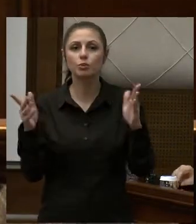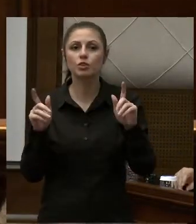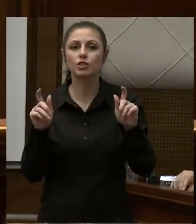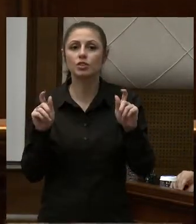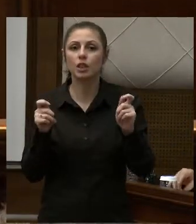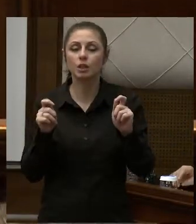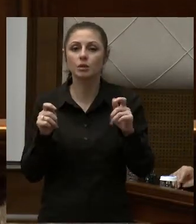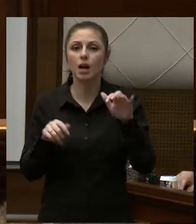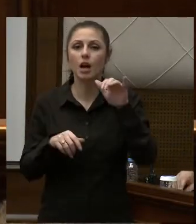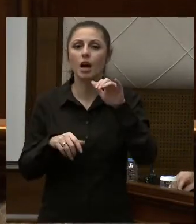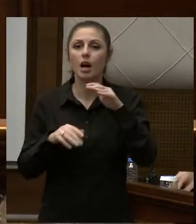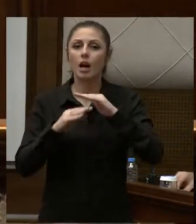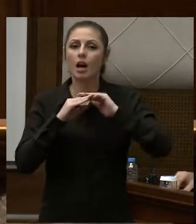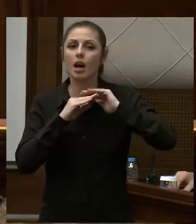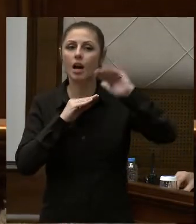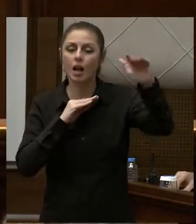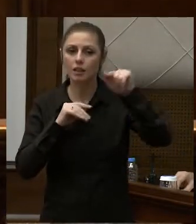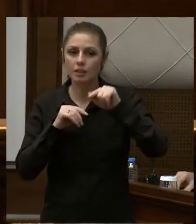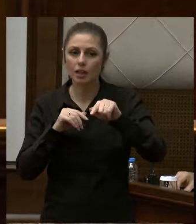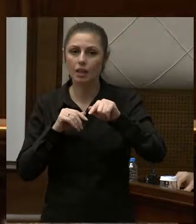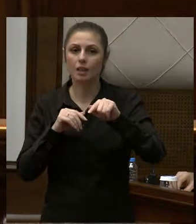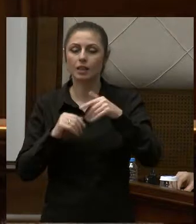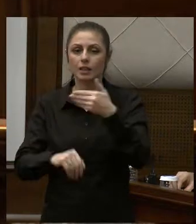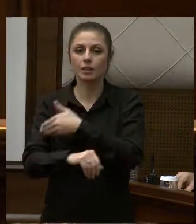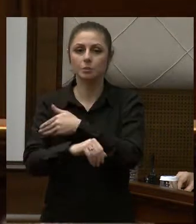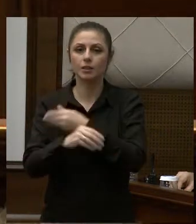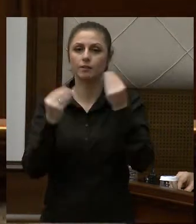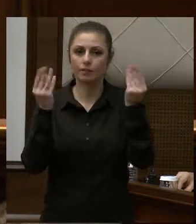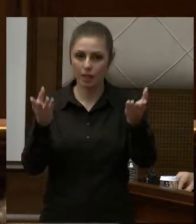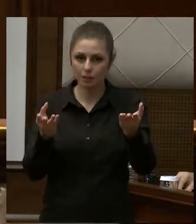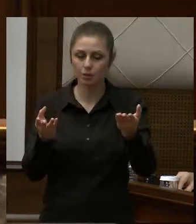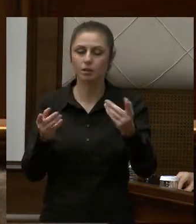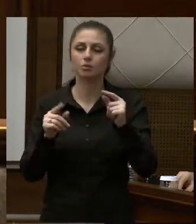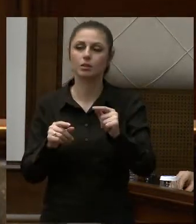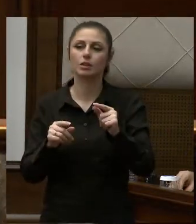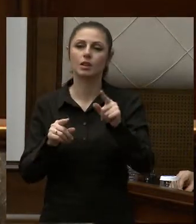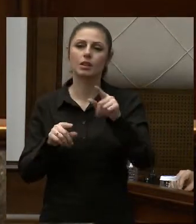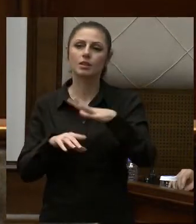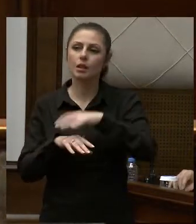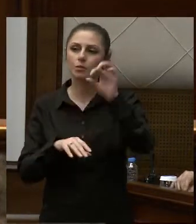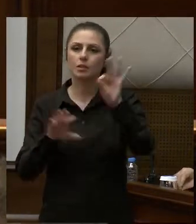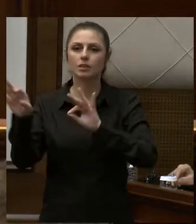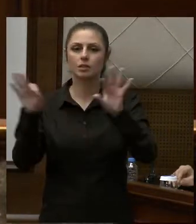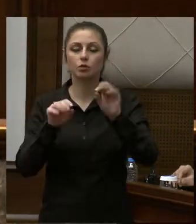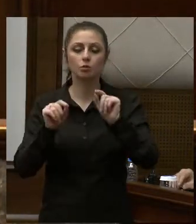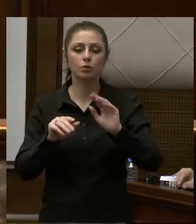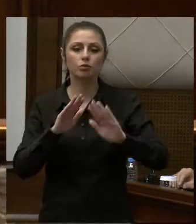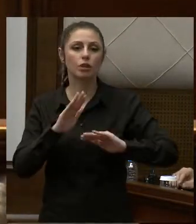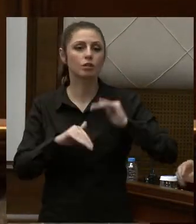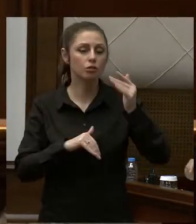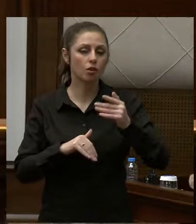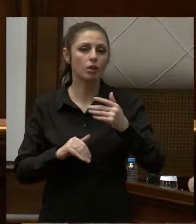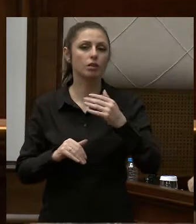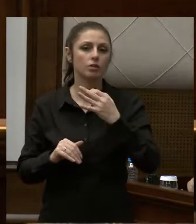halkına hizmet etmek için halk tarafından seçilmiş halkın temsilcilerinden oluşan meclistir. Bugünden sonra herhangi